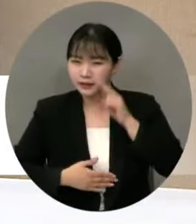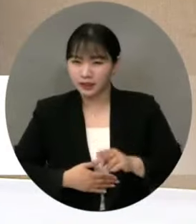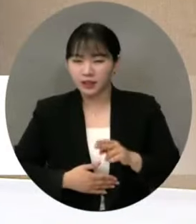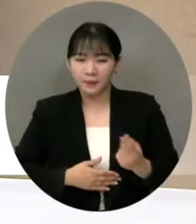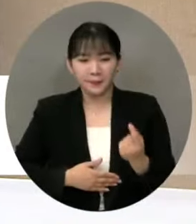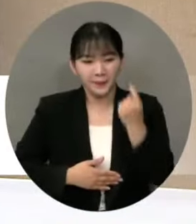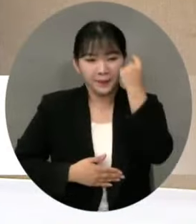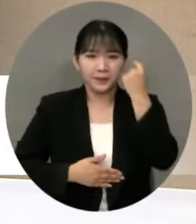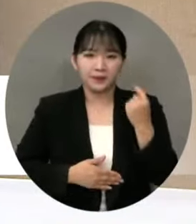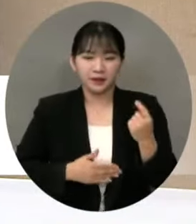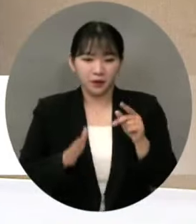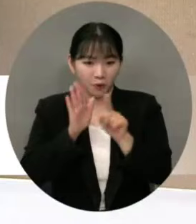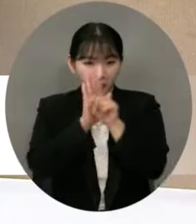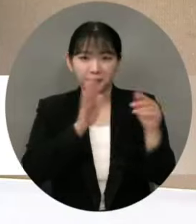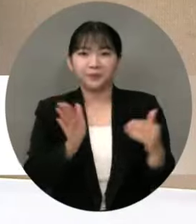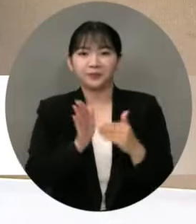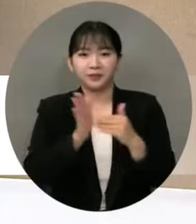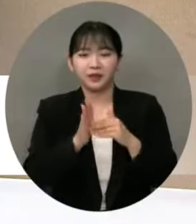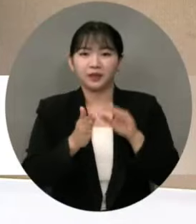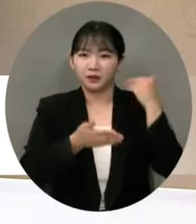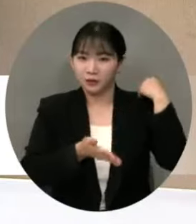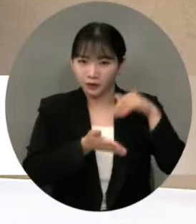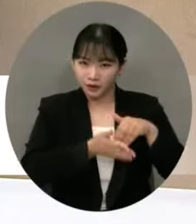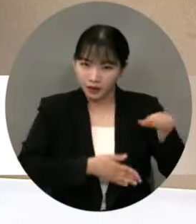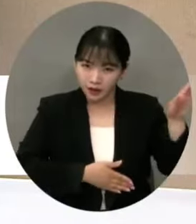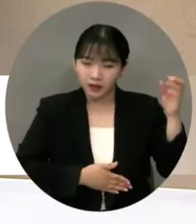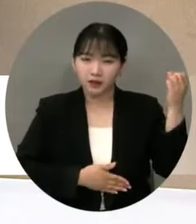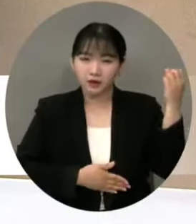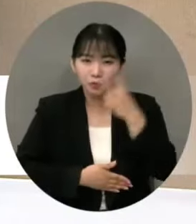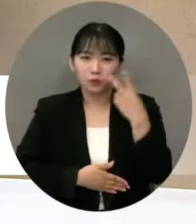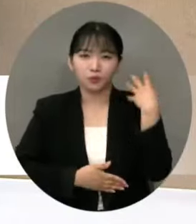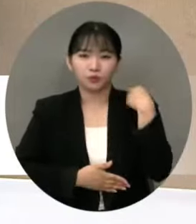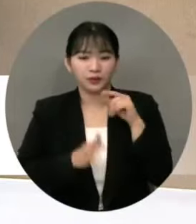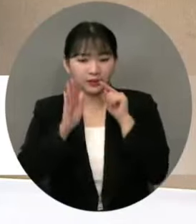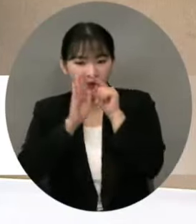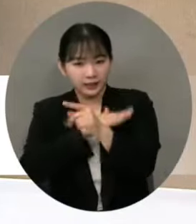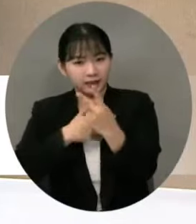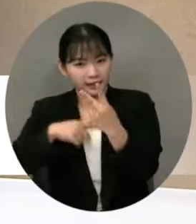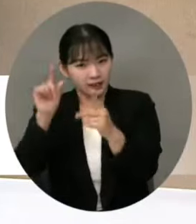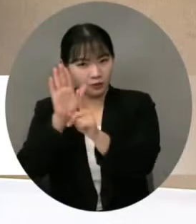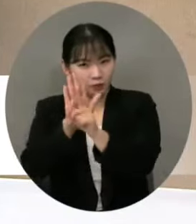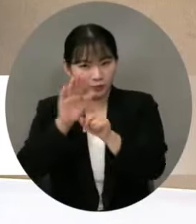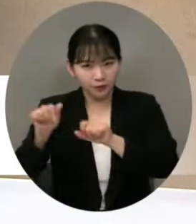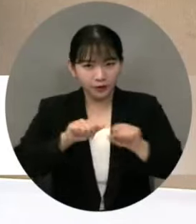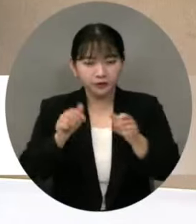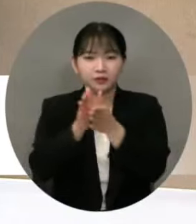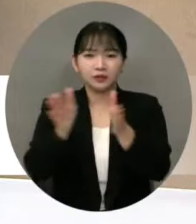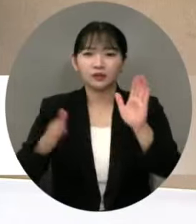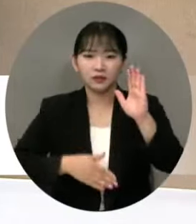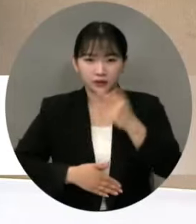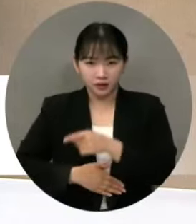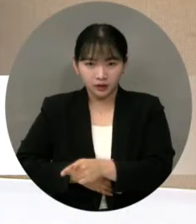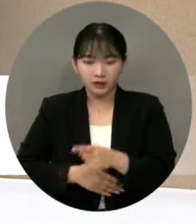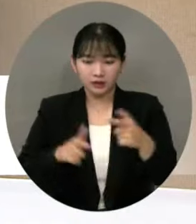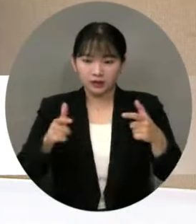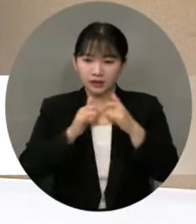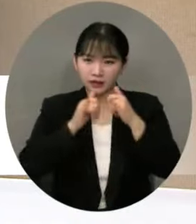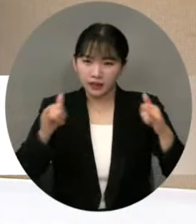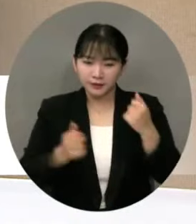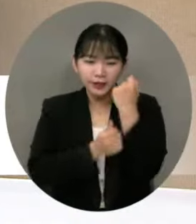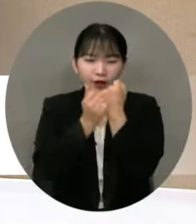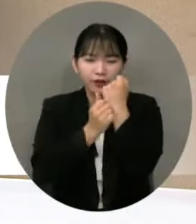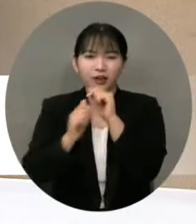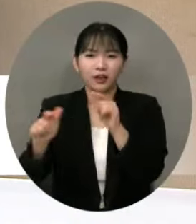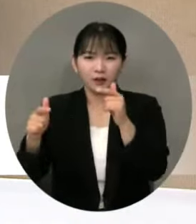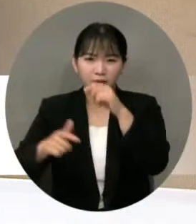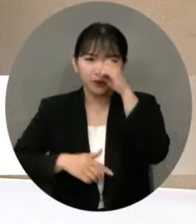홍보 캠페인을 중단했었습니다. 그런데 또 무안을 찾아 2차 홍보 활동에 나서면서 지역민을 설득하려는